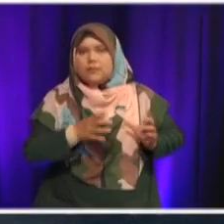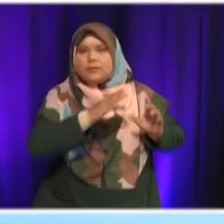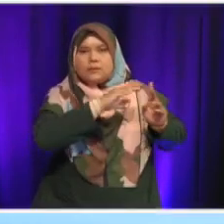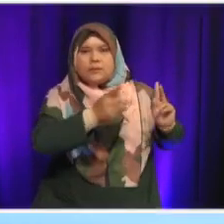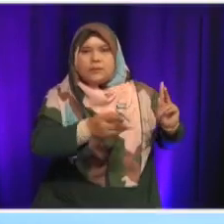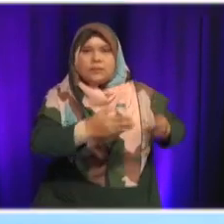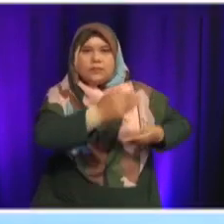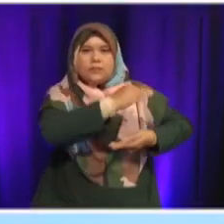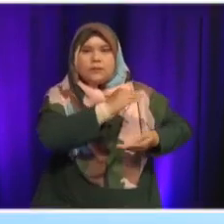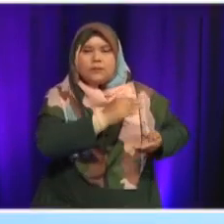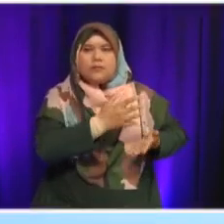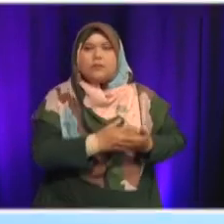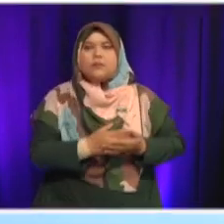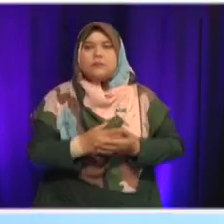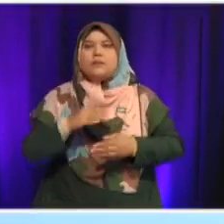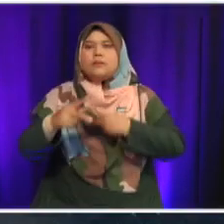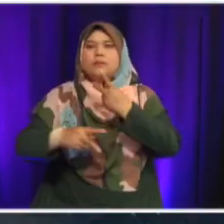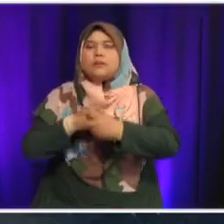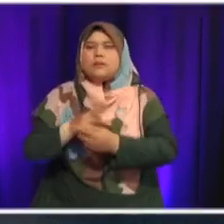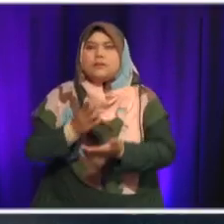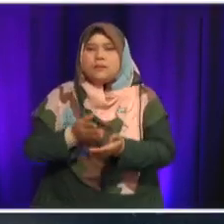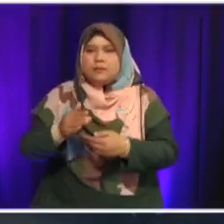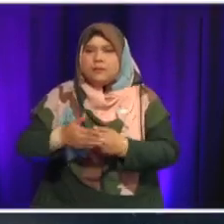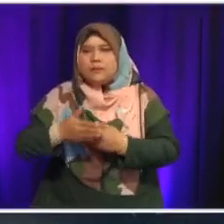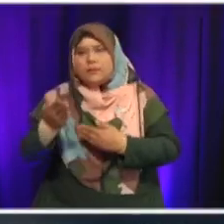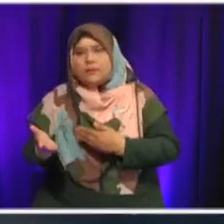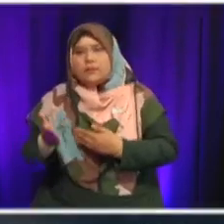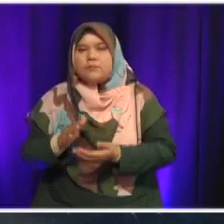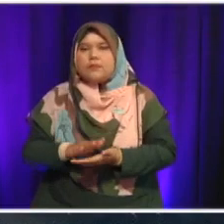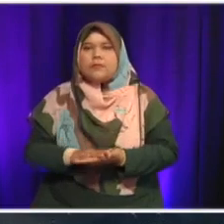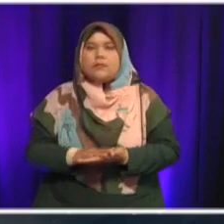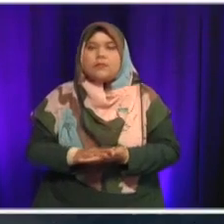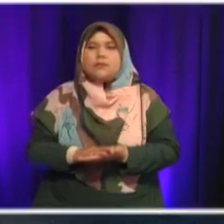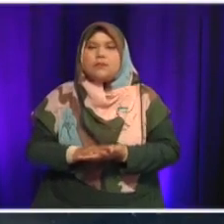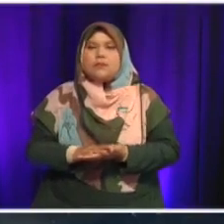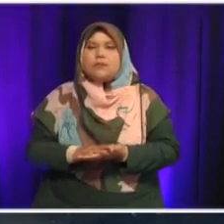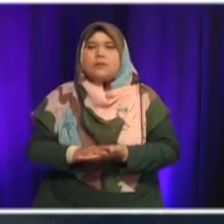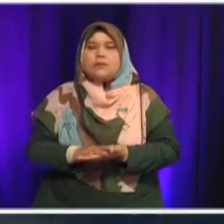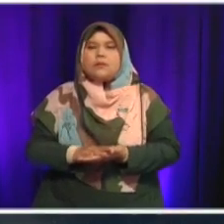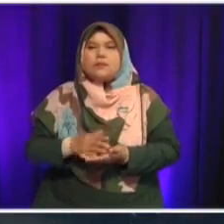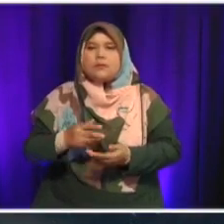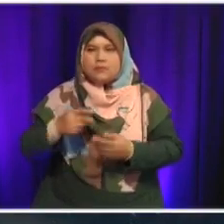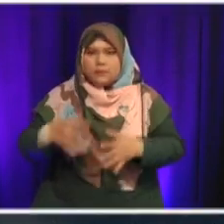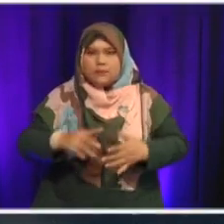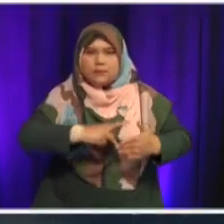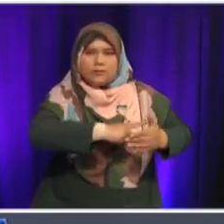yang berikutnya apabila telah dikeluarkan dari